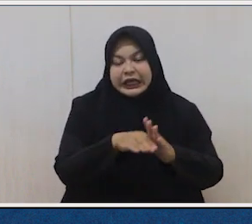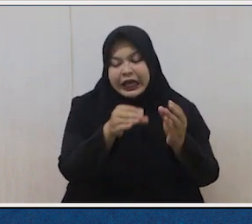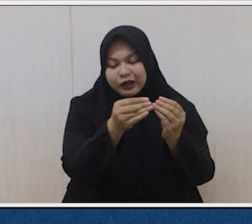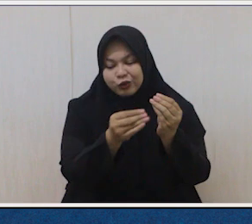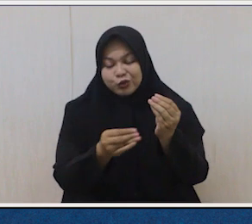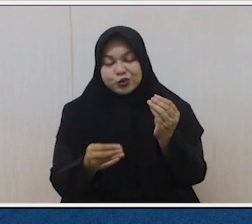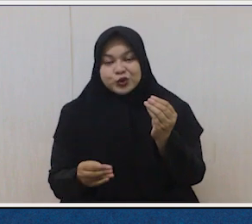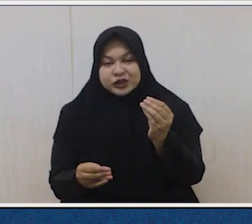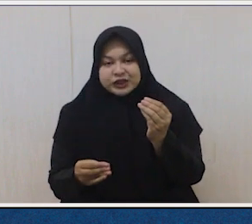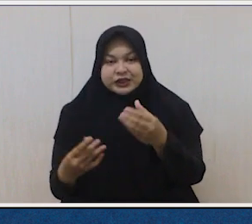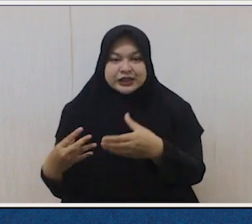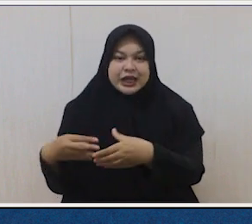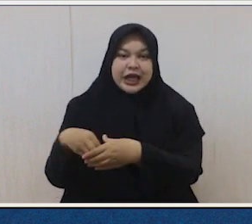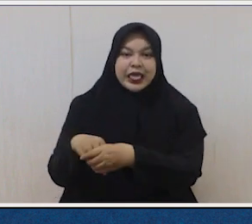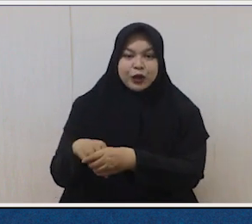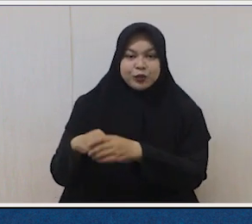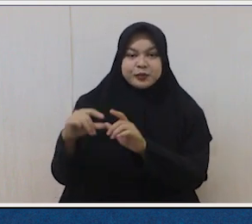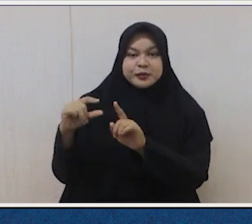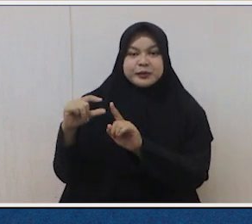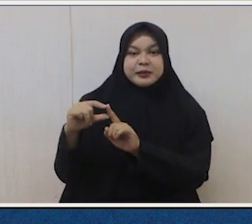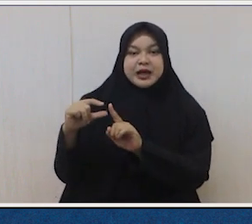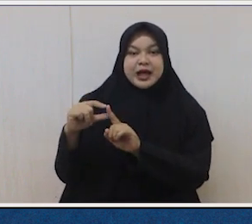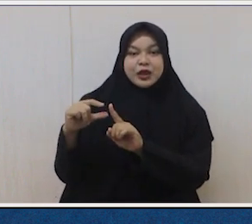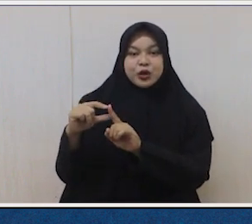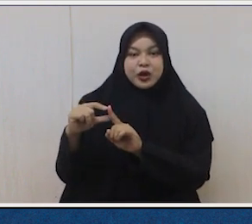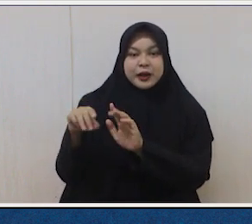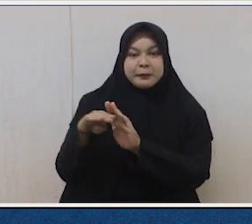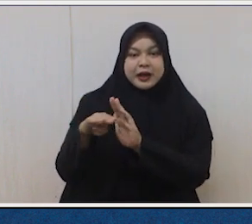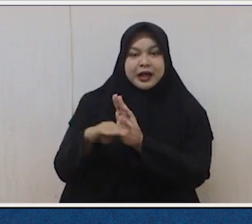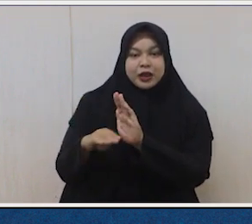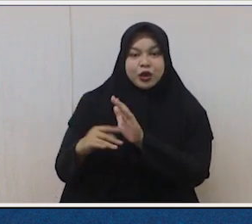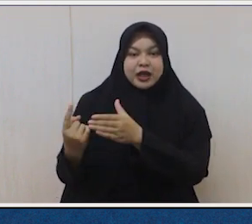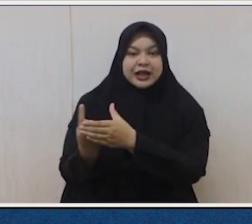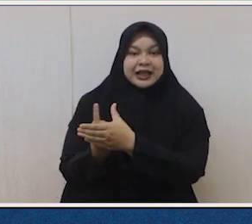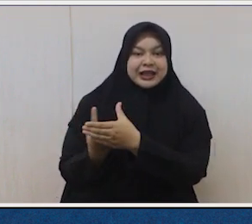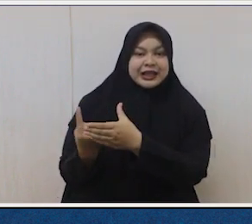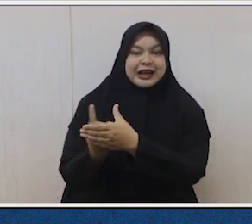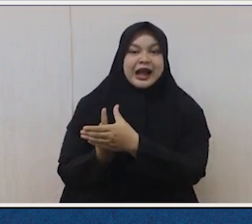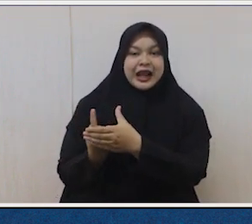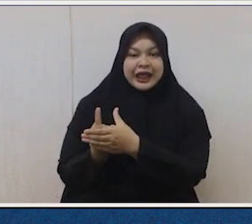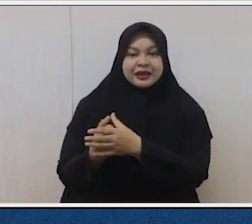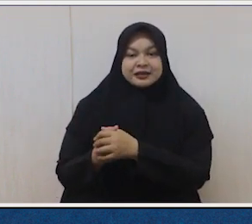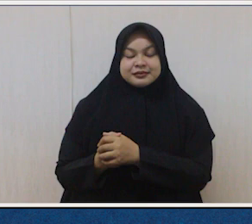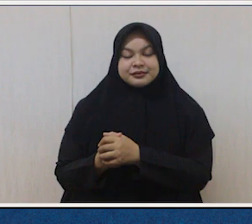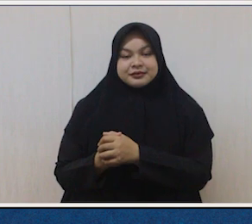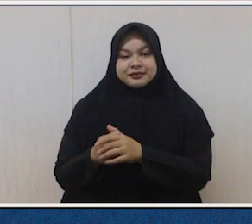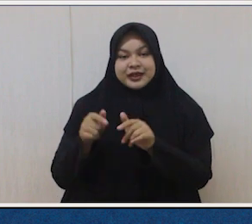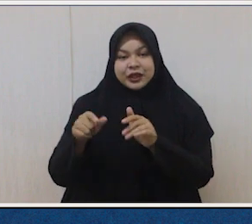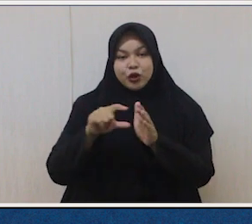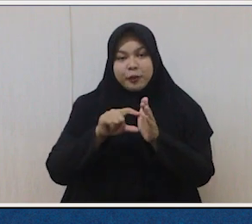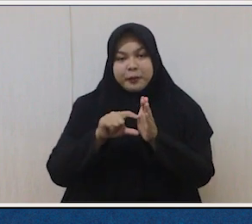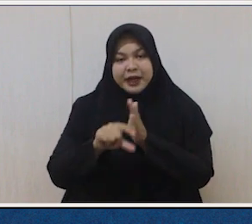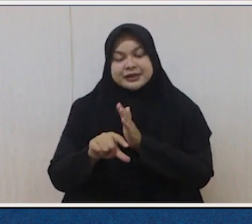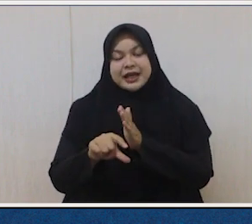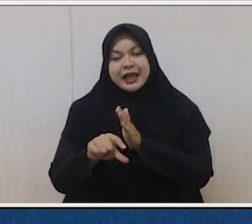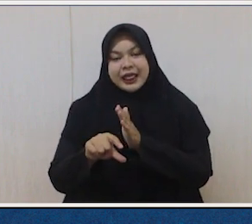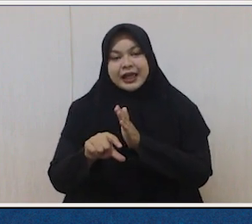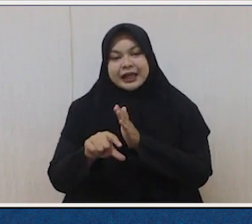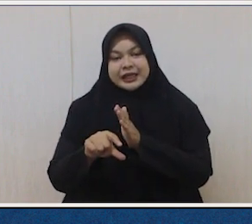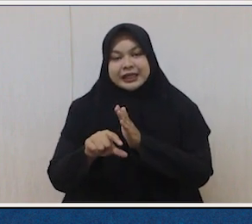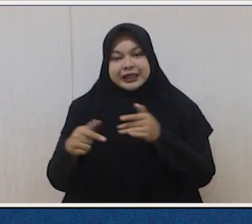dalam eh peraturan eh internal peraturan kehukum dan itu adalah eh pasal yang kemudian